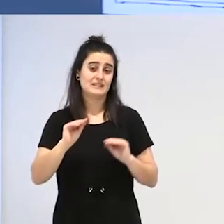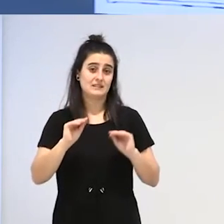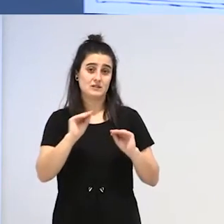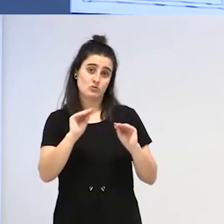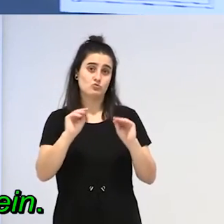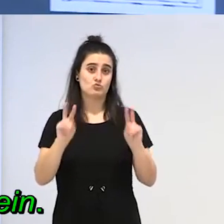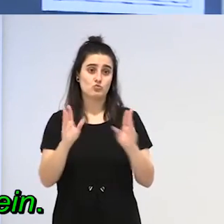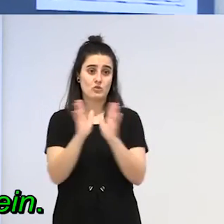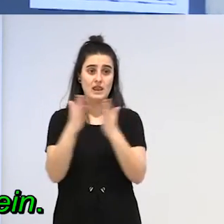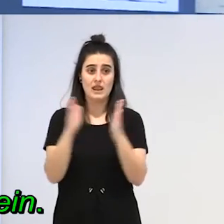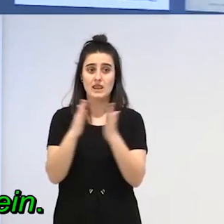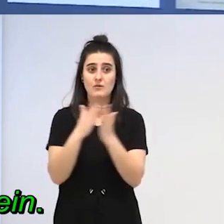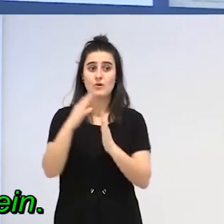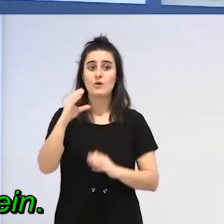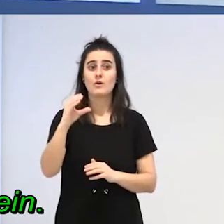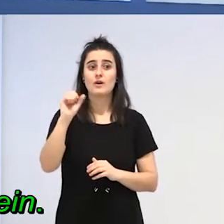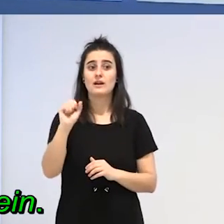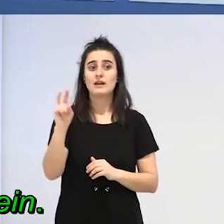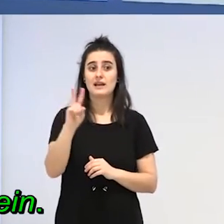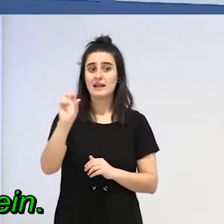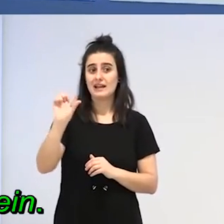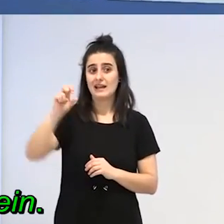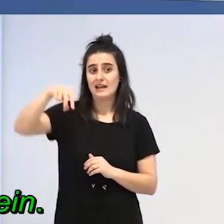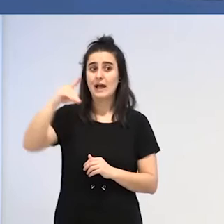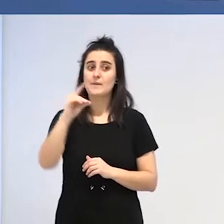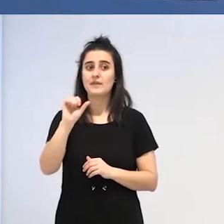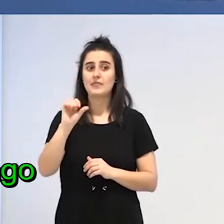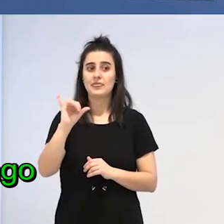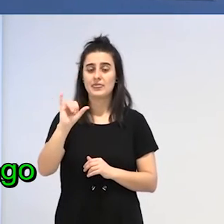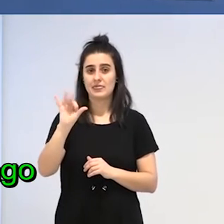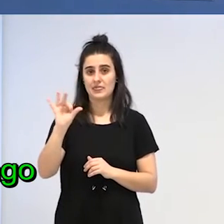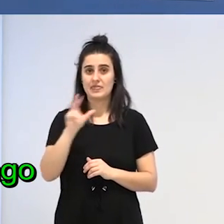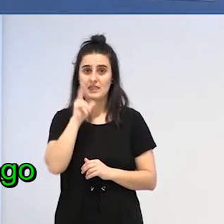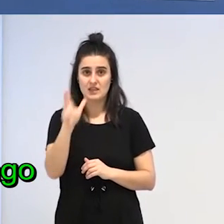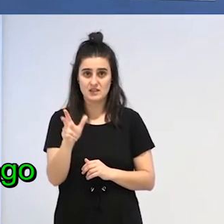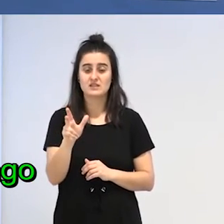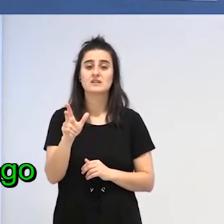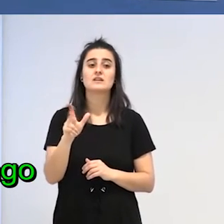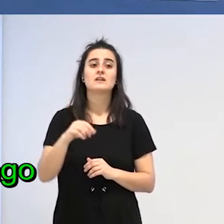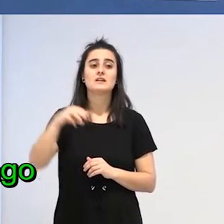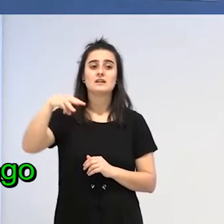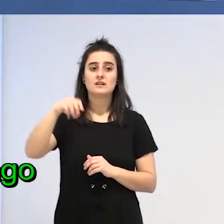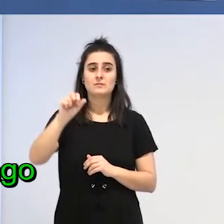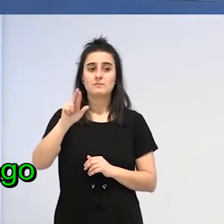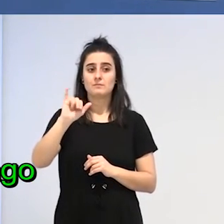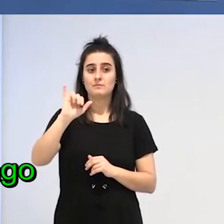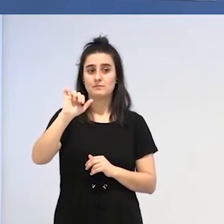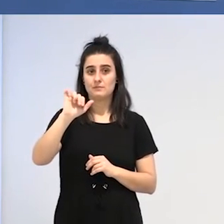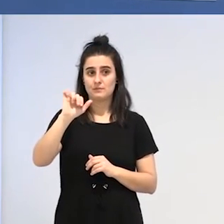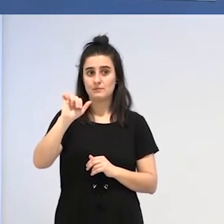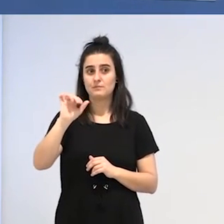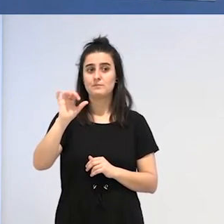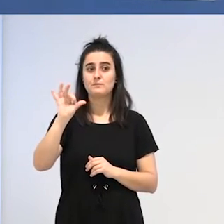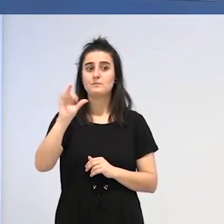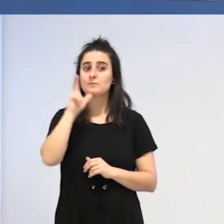sutsua, eta Mary Shelleyren Frankenstein. Inigo Errastiren itzulpenean dago euskaraz,